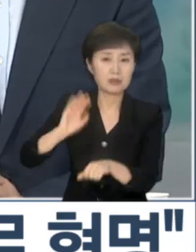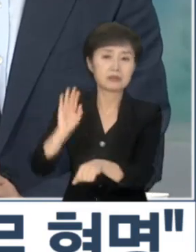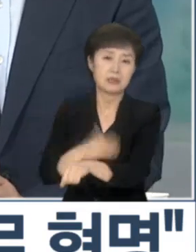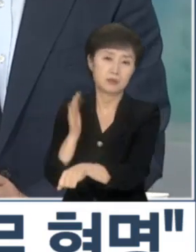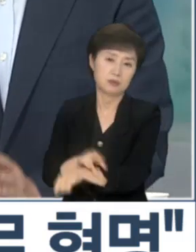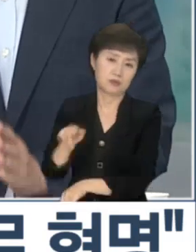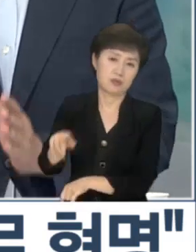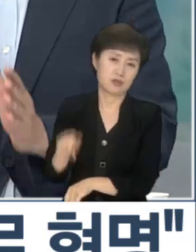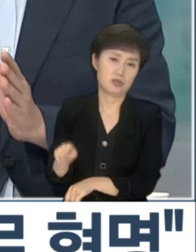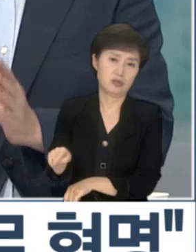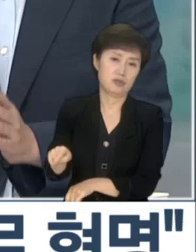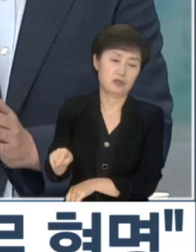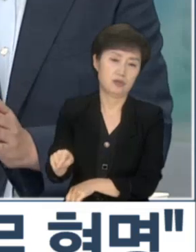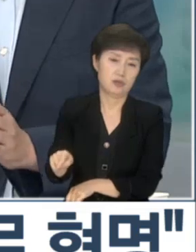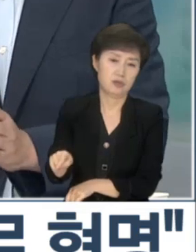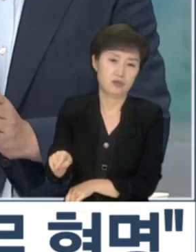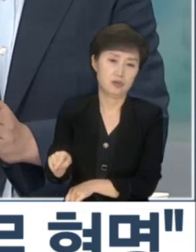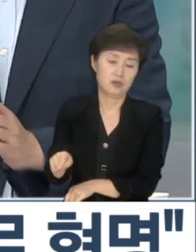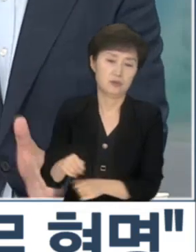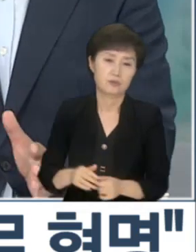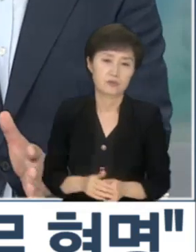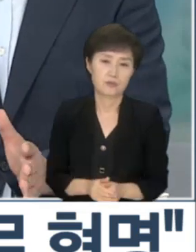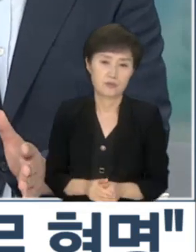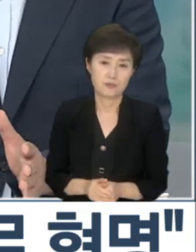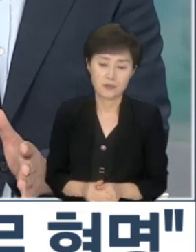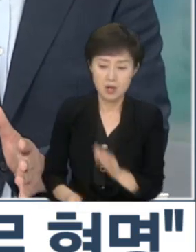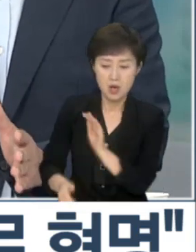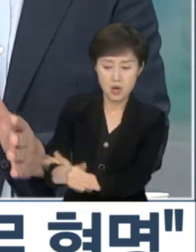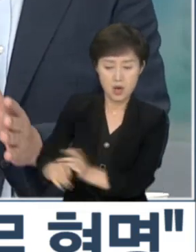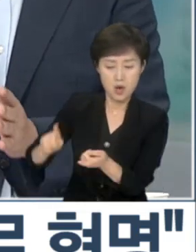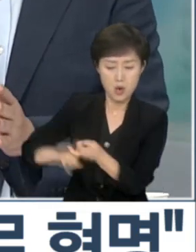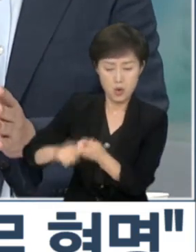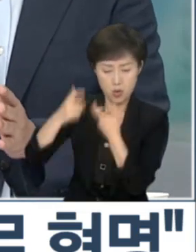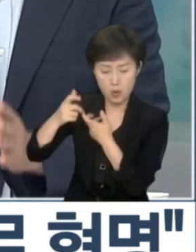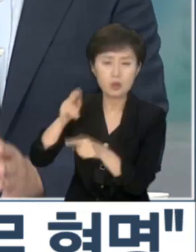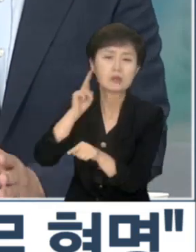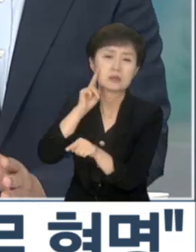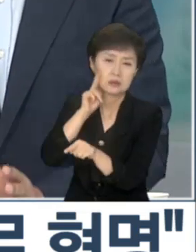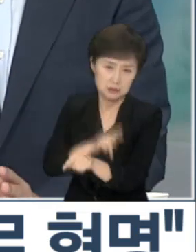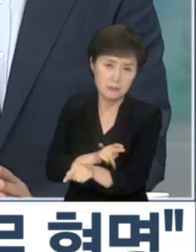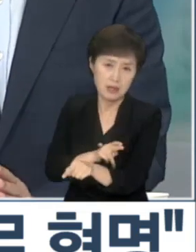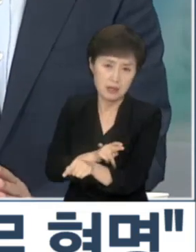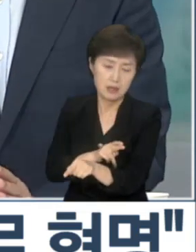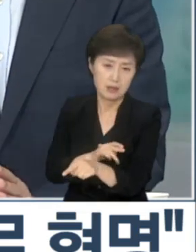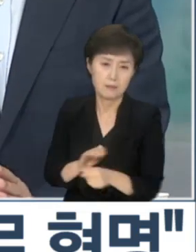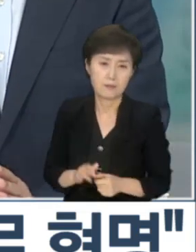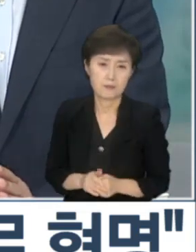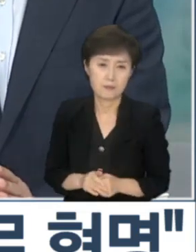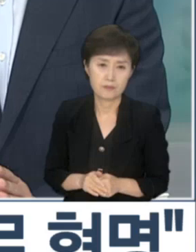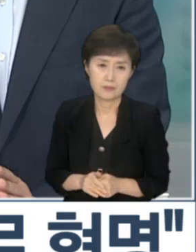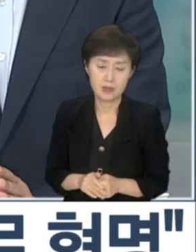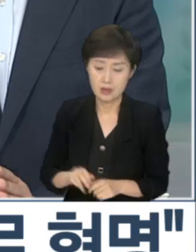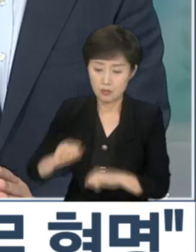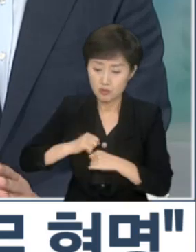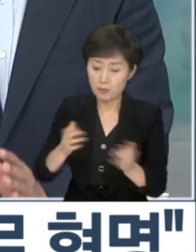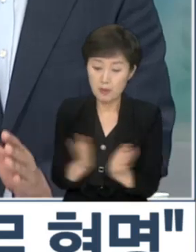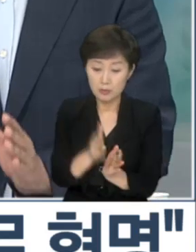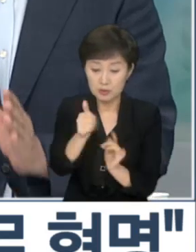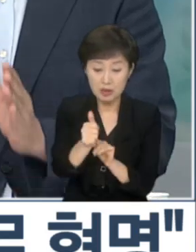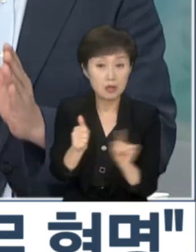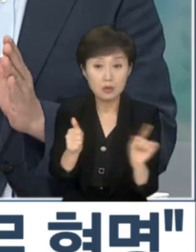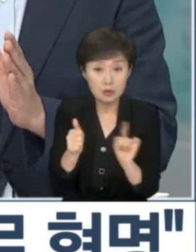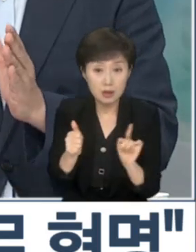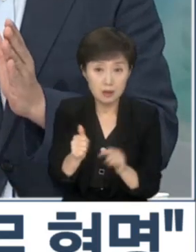잘못되어 있어요 그리고 어느 일방으로 편중되어 있어요 저는 다른 장관이면 모르겠는데 적어도 국방장관은